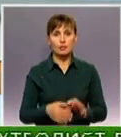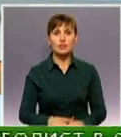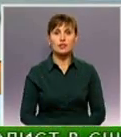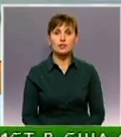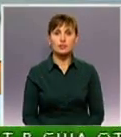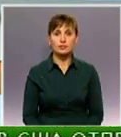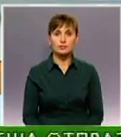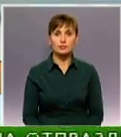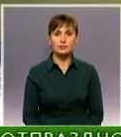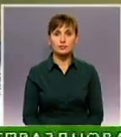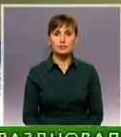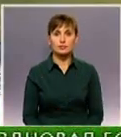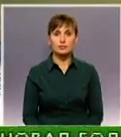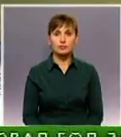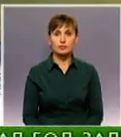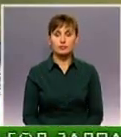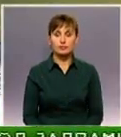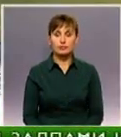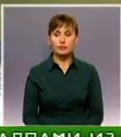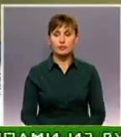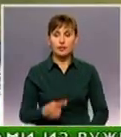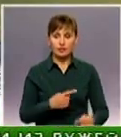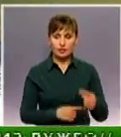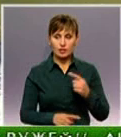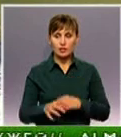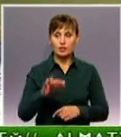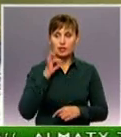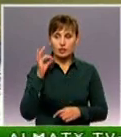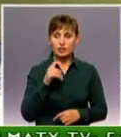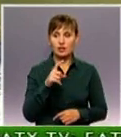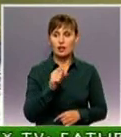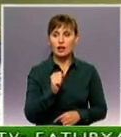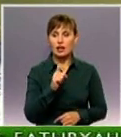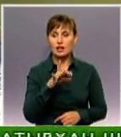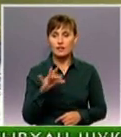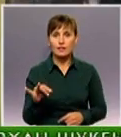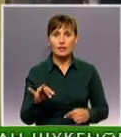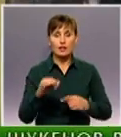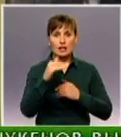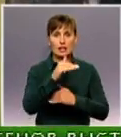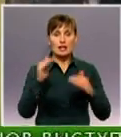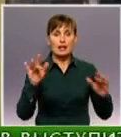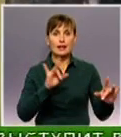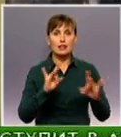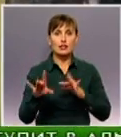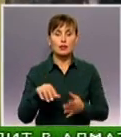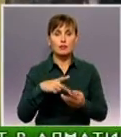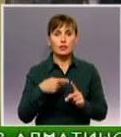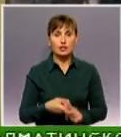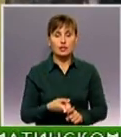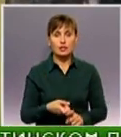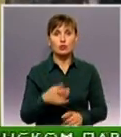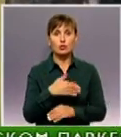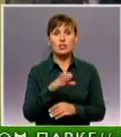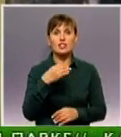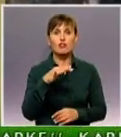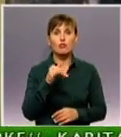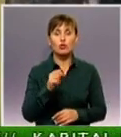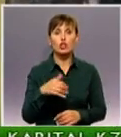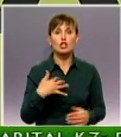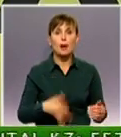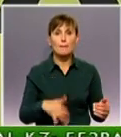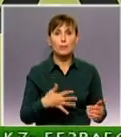яскевич Верните котёнка Харви баннер с этим призывом висит на пересечении улиц флина и